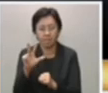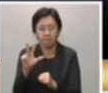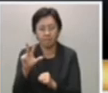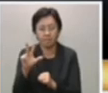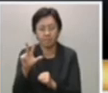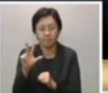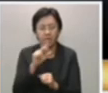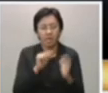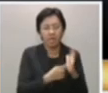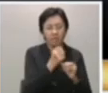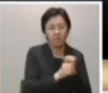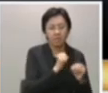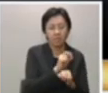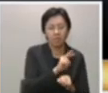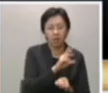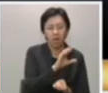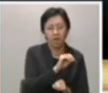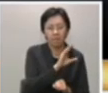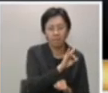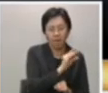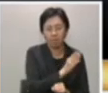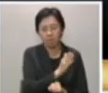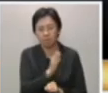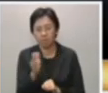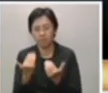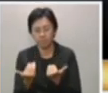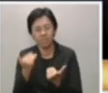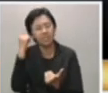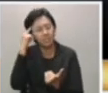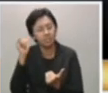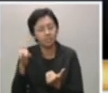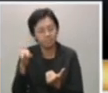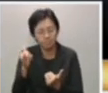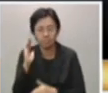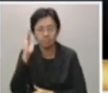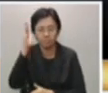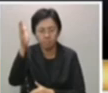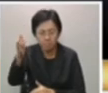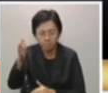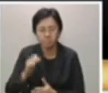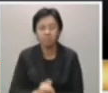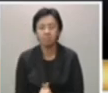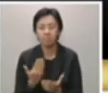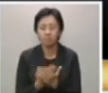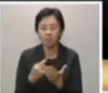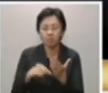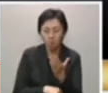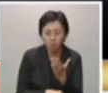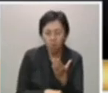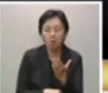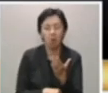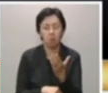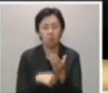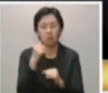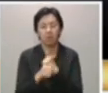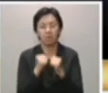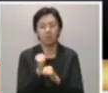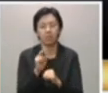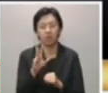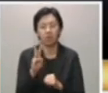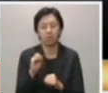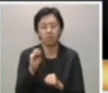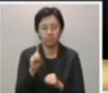ต่ปีพ.ศ. 2558และคาดว่าสถานการณ์ทุจริตคอร์รัปชันปี